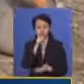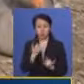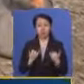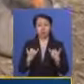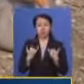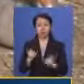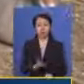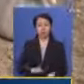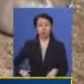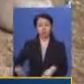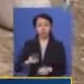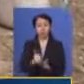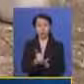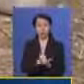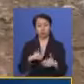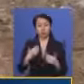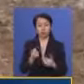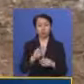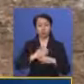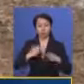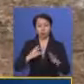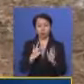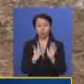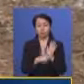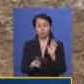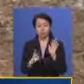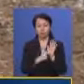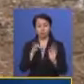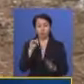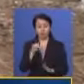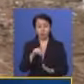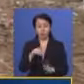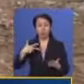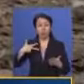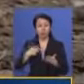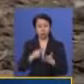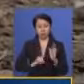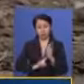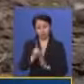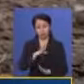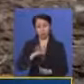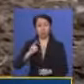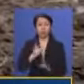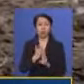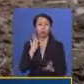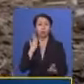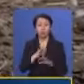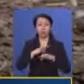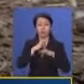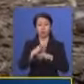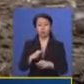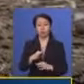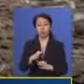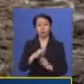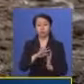этого из республиканского запаса выделили чуть больше 87 тысяч доз. Вакцинирование уже началось. В первую очередь его проведут в